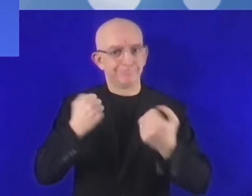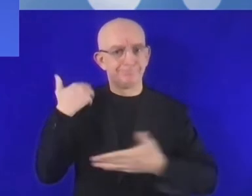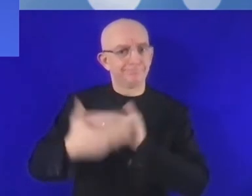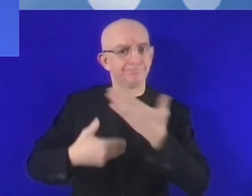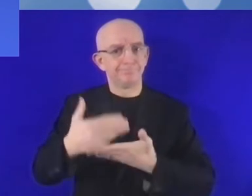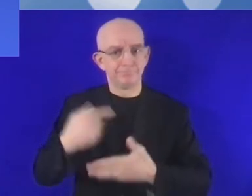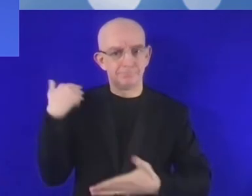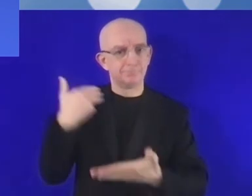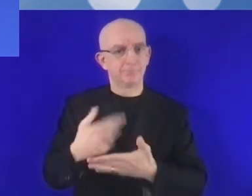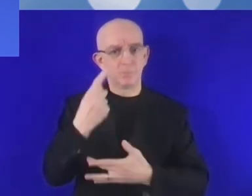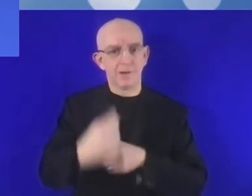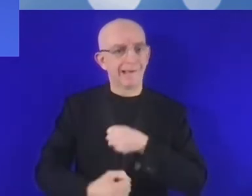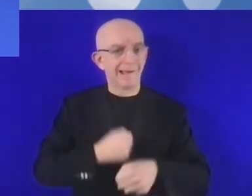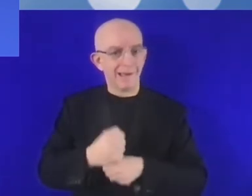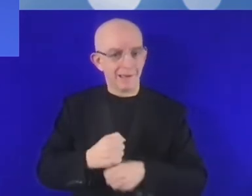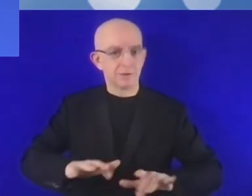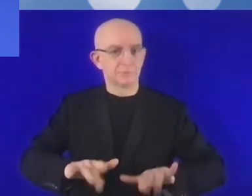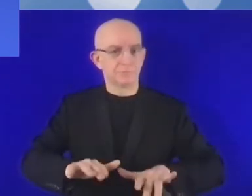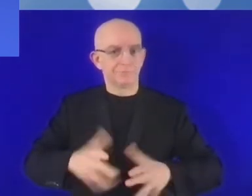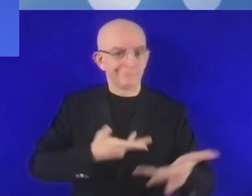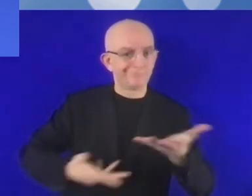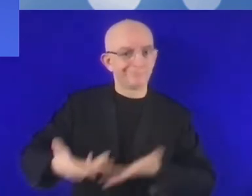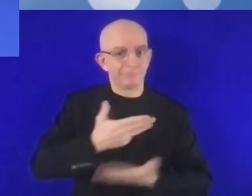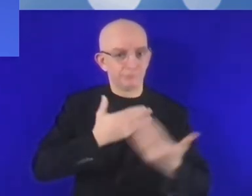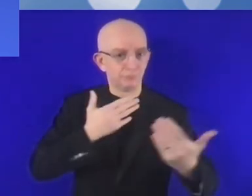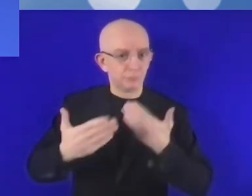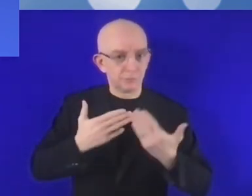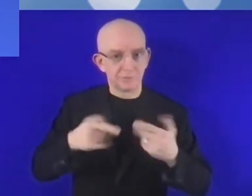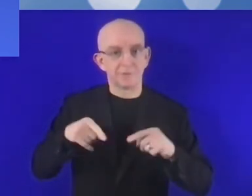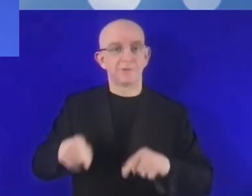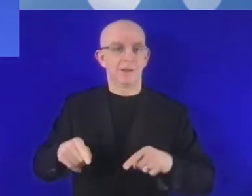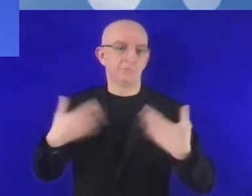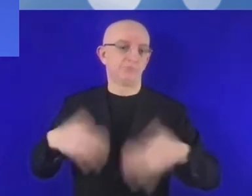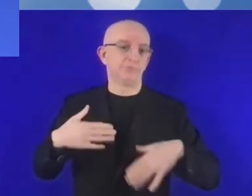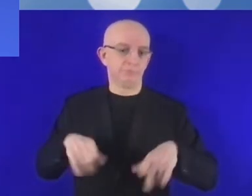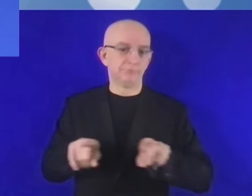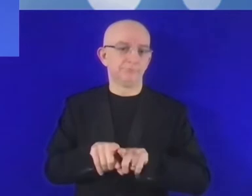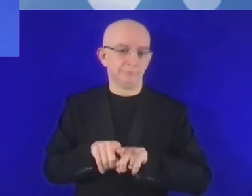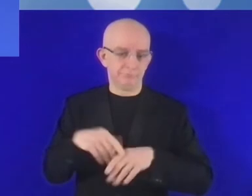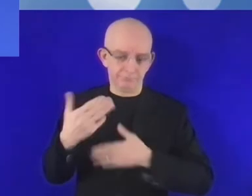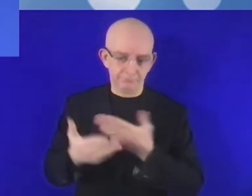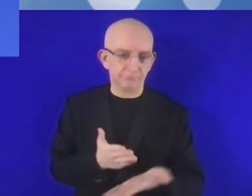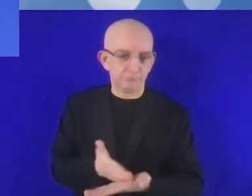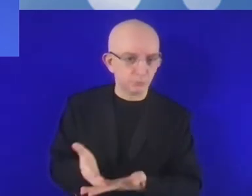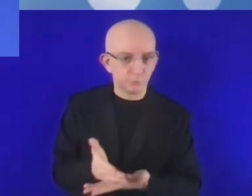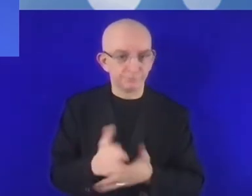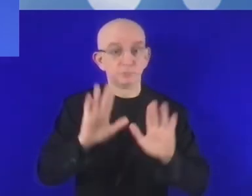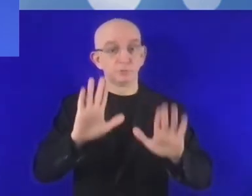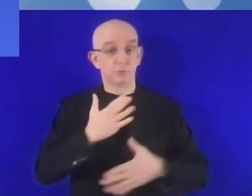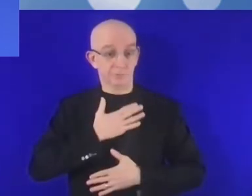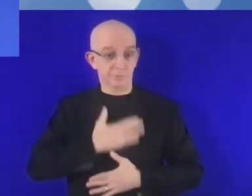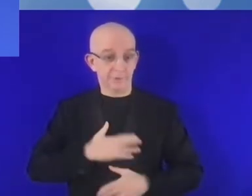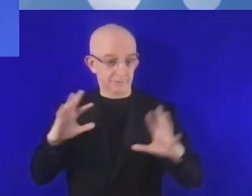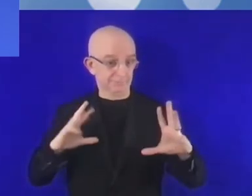لنلخص لكم ما تحدثنا عنه أمس، 4 مجالات كبيرة للنقاش. أولها